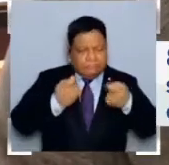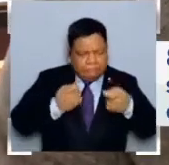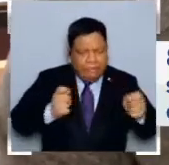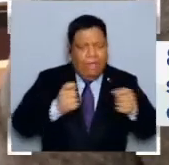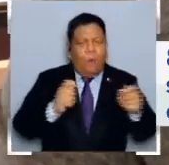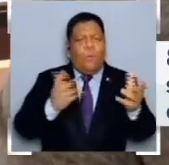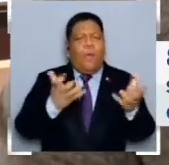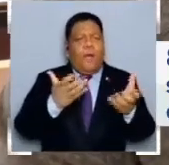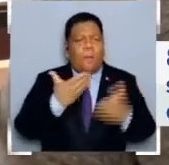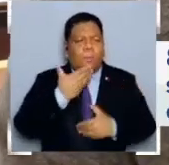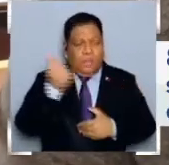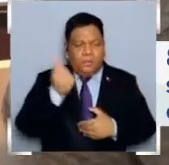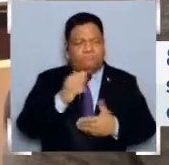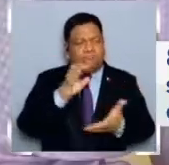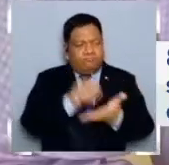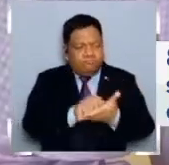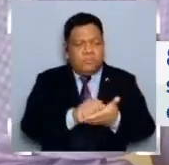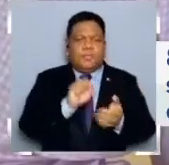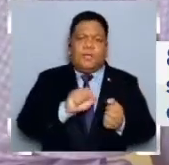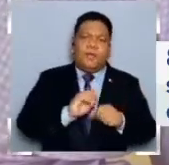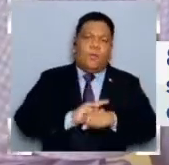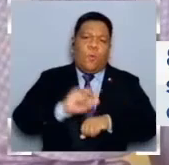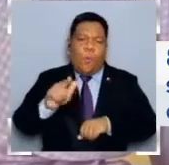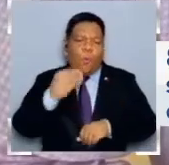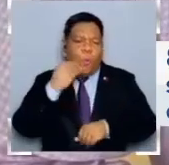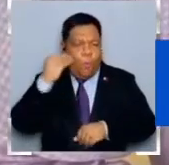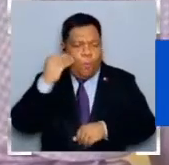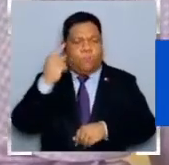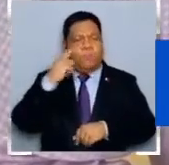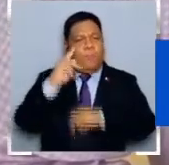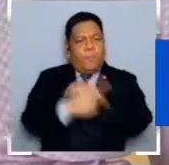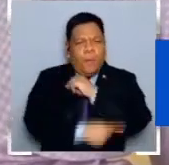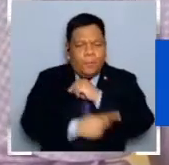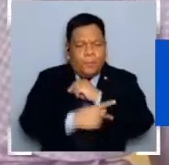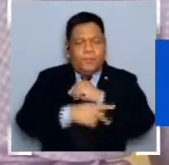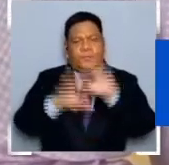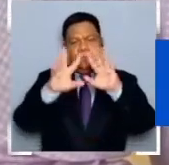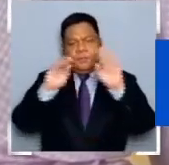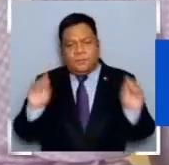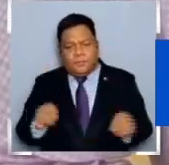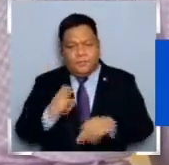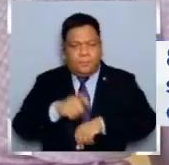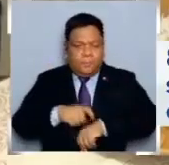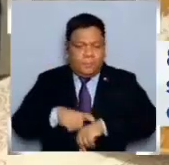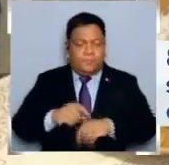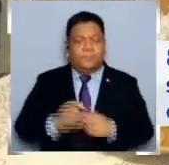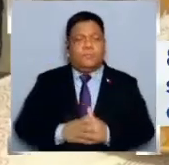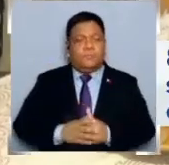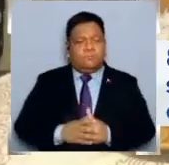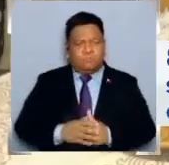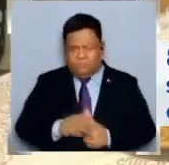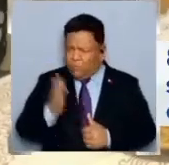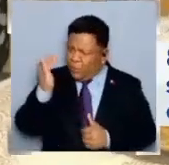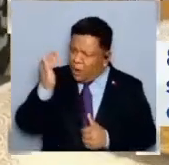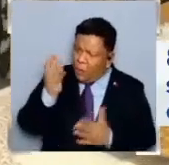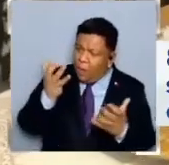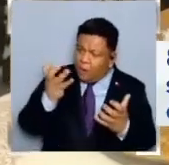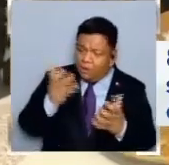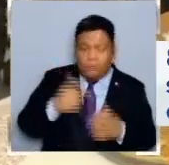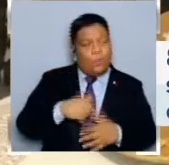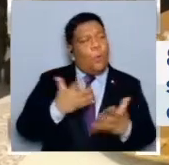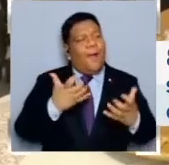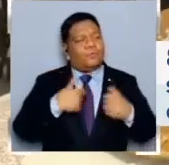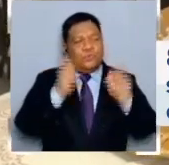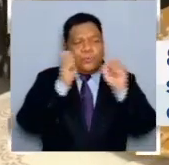makakuha ng chance, makauwi at makasama sila. Akin lang gusto ko makita ang pamilya ko eh. Gusto ko silang ma-surprise. December 16 pa